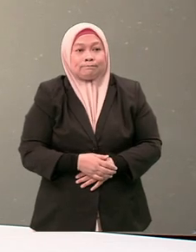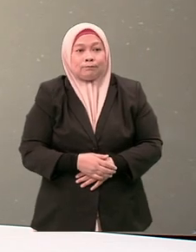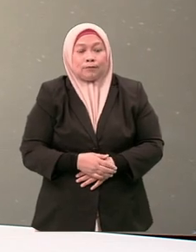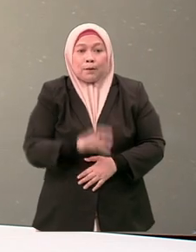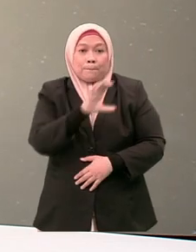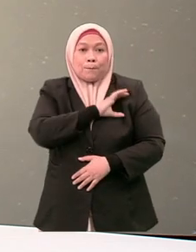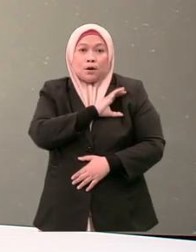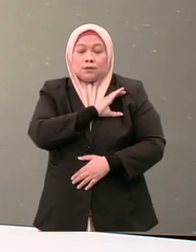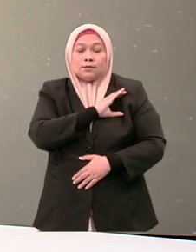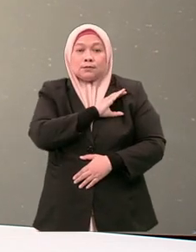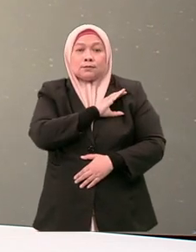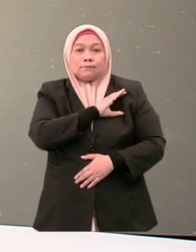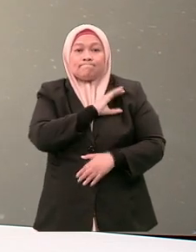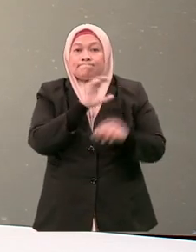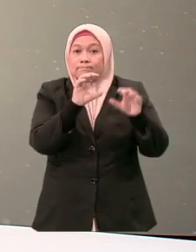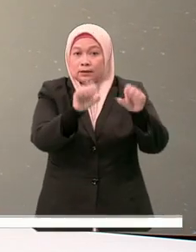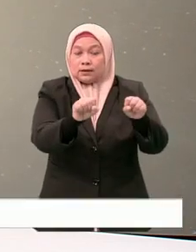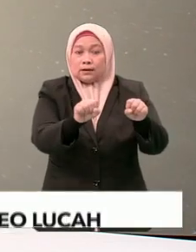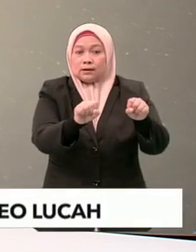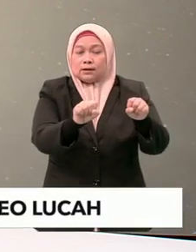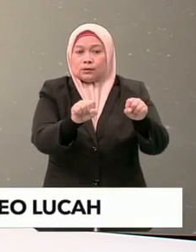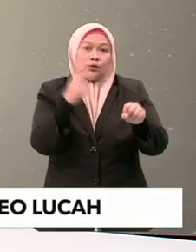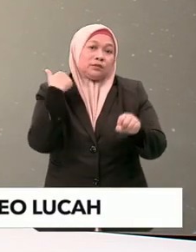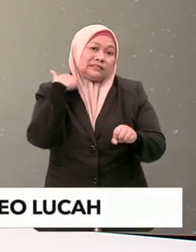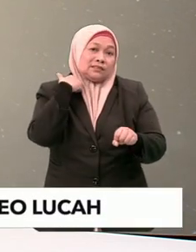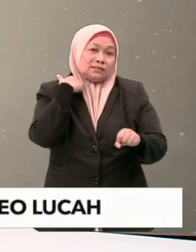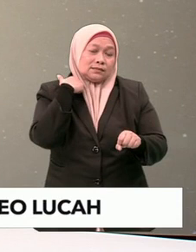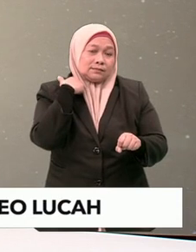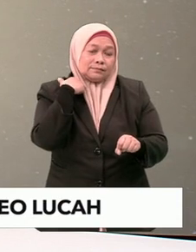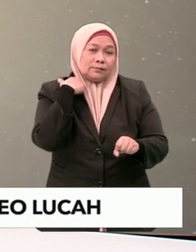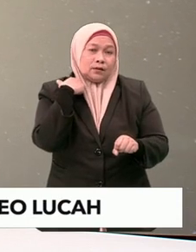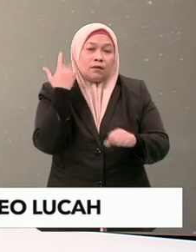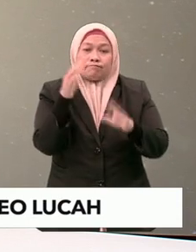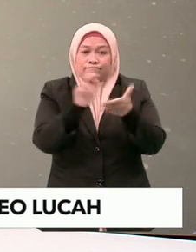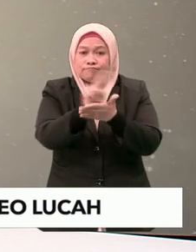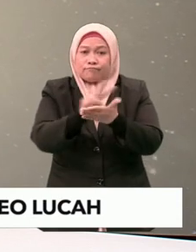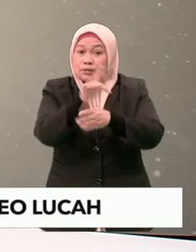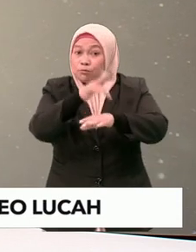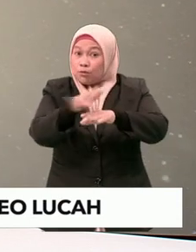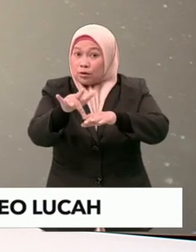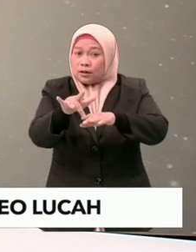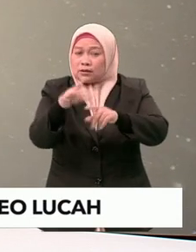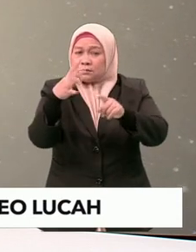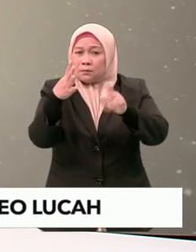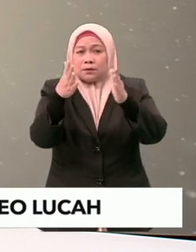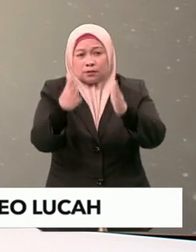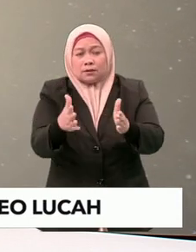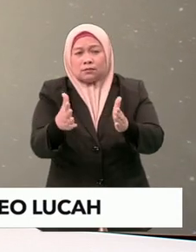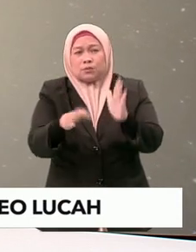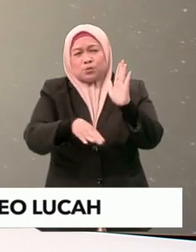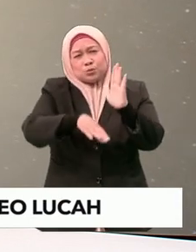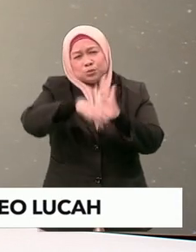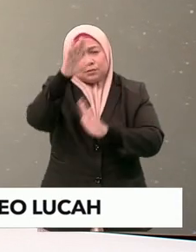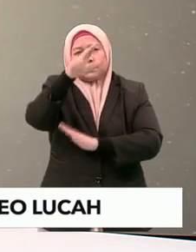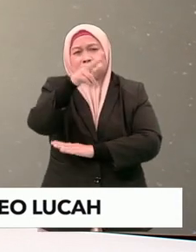police menahan 14 individu Dalam case Pras uit menggunakan video bogel melalui media sosial yang melibatkan kerugian lebih